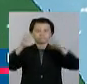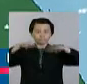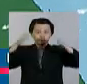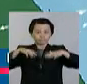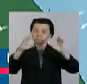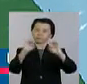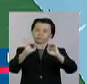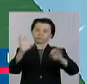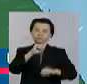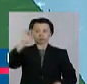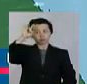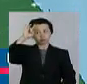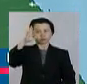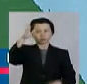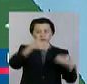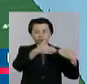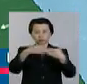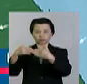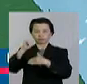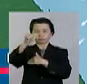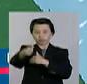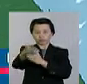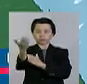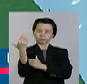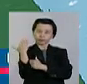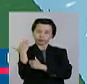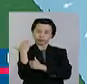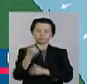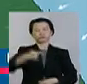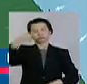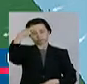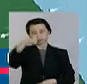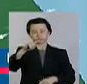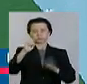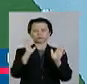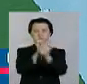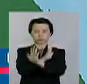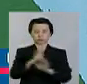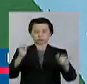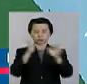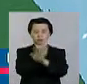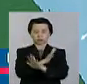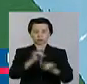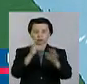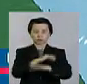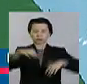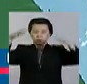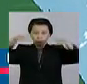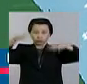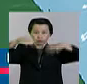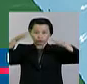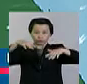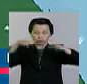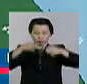malam ini dan insya-Allah berterusan sehingga ke pagi esok. Manakala untuk negeri Sarawak pula, diperhatikan hujan hanyalah tertumpu